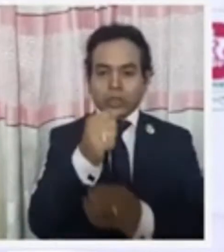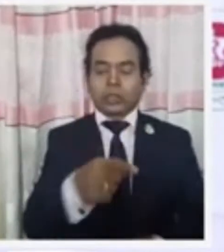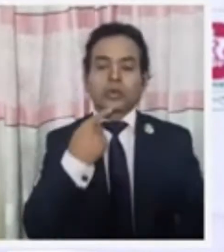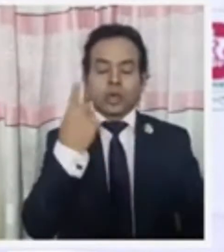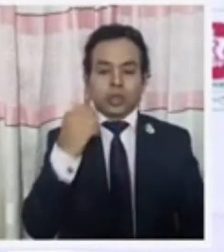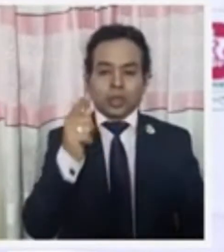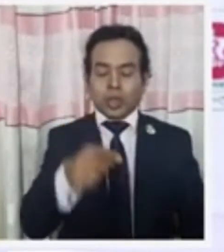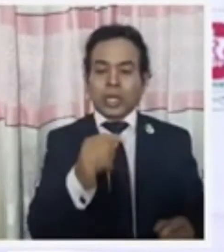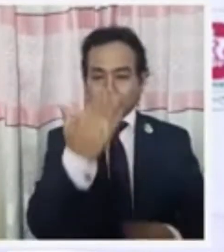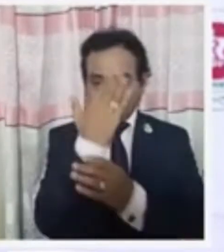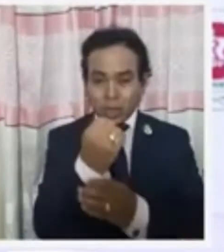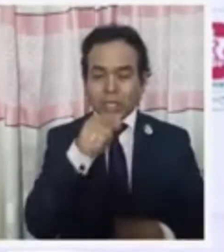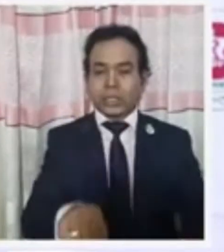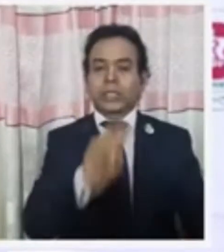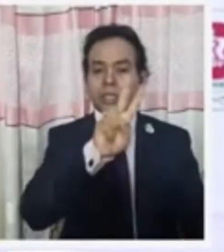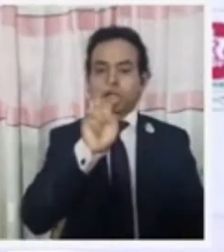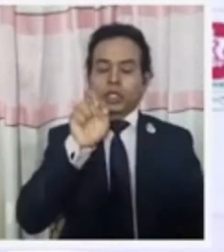3,163 জন। এ পর্যন্ত শনাক্ত